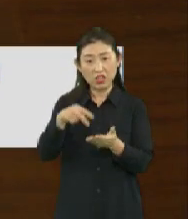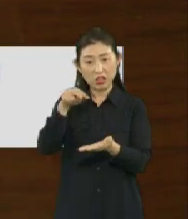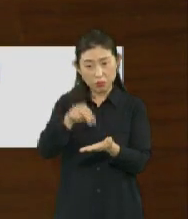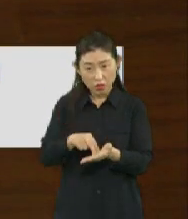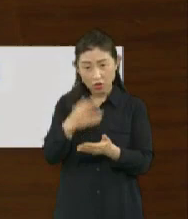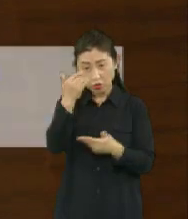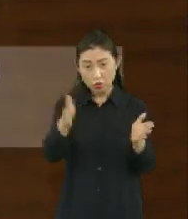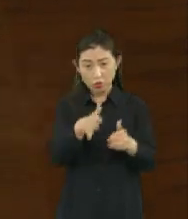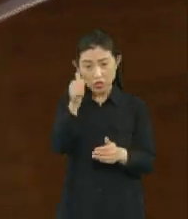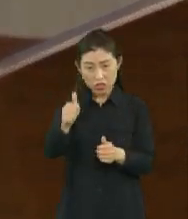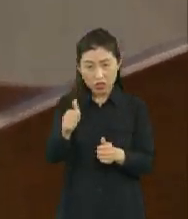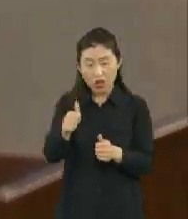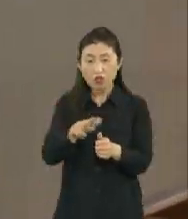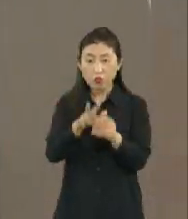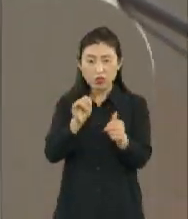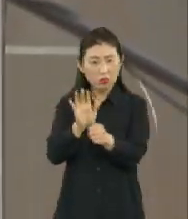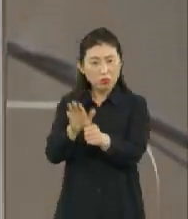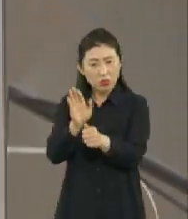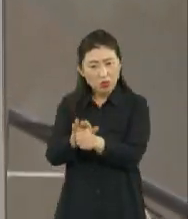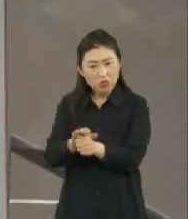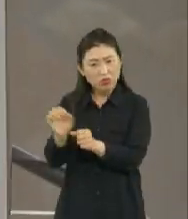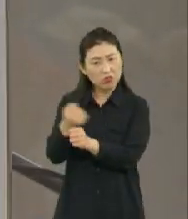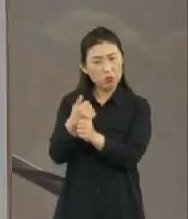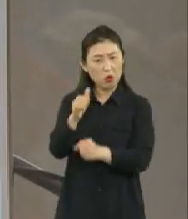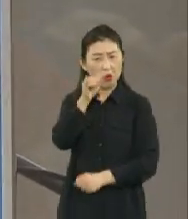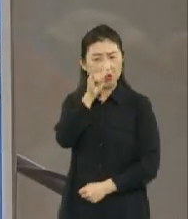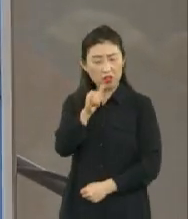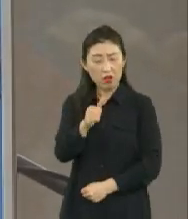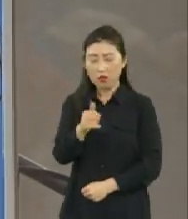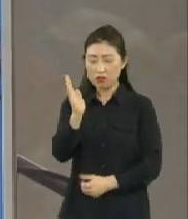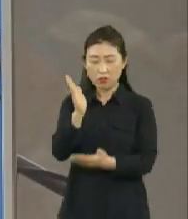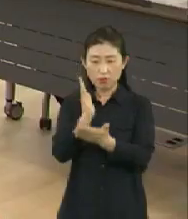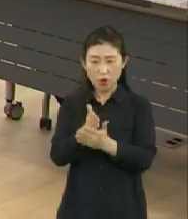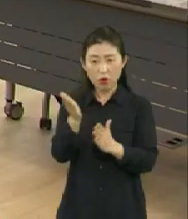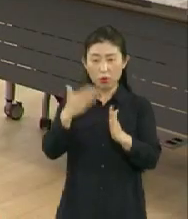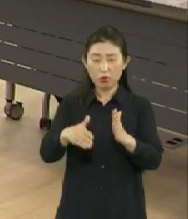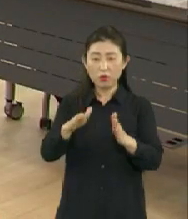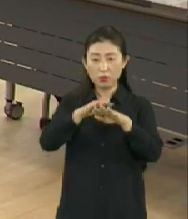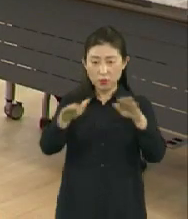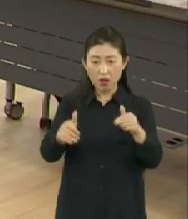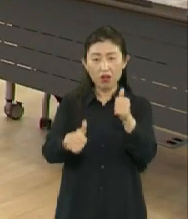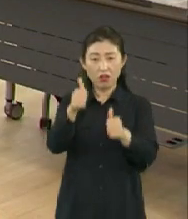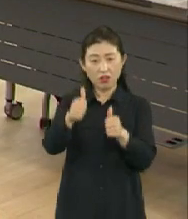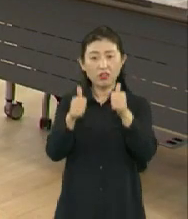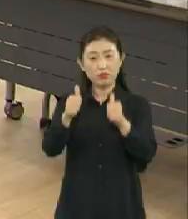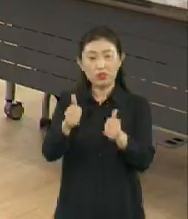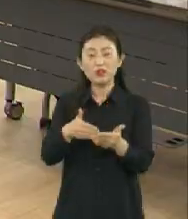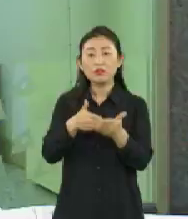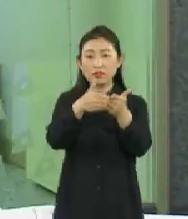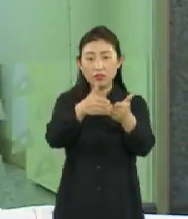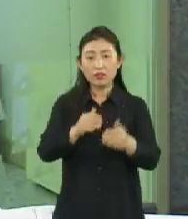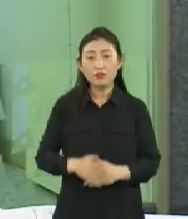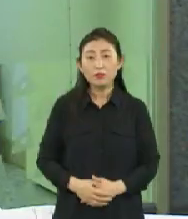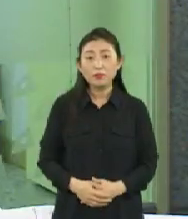차원에서 충남지사 후보로 밀어주는 모습이라며 공정한 경선을 요구했습니다.